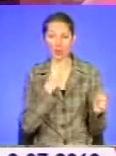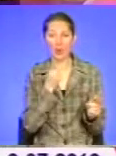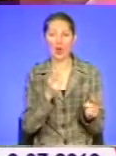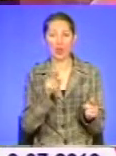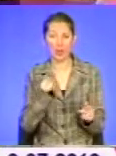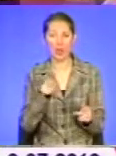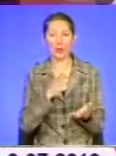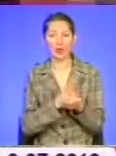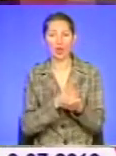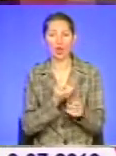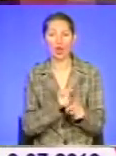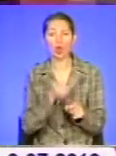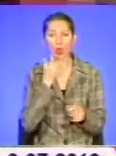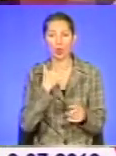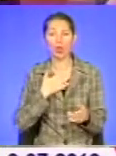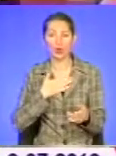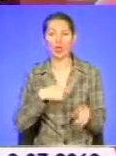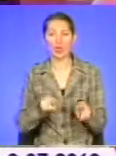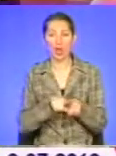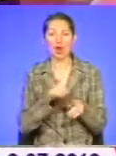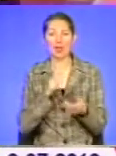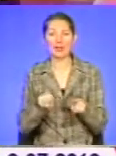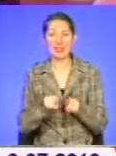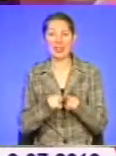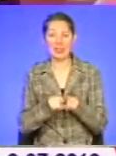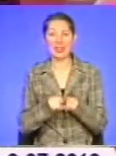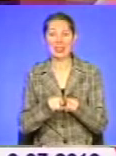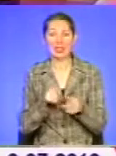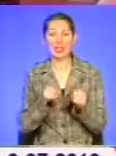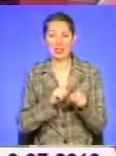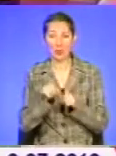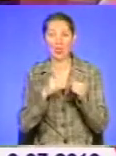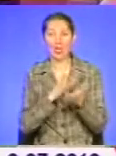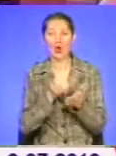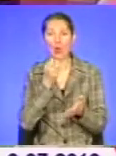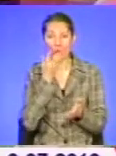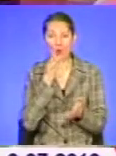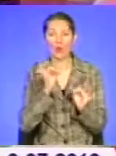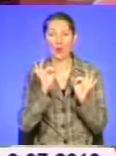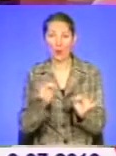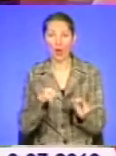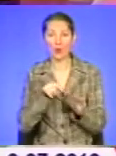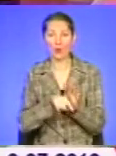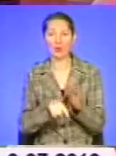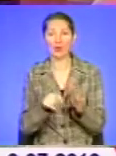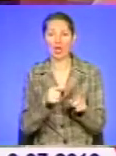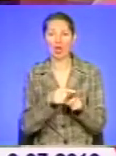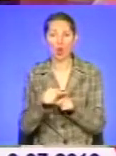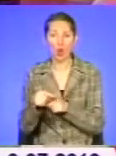добре, що тут у нас так само це відбувається, такі зміни. Хороші, в правильному змісті цього слова.